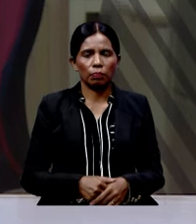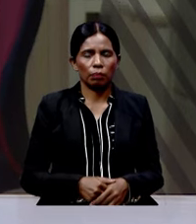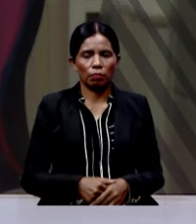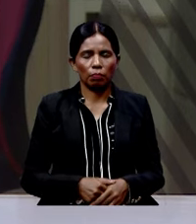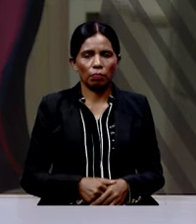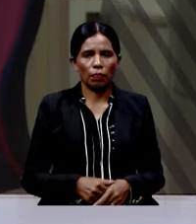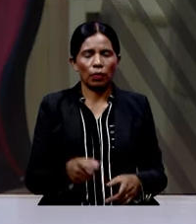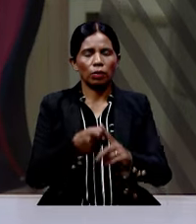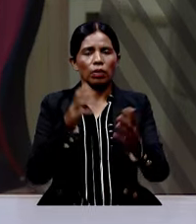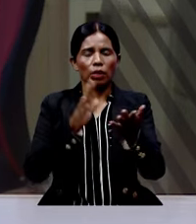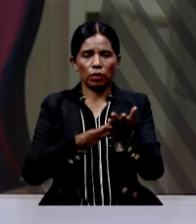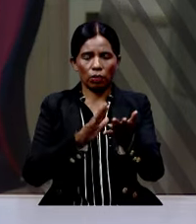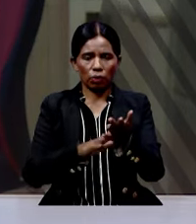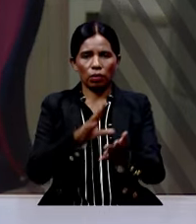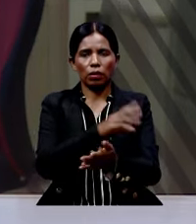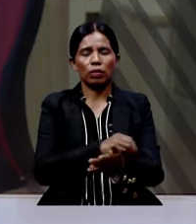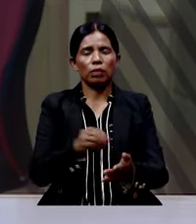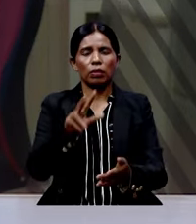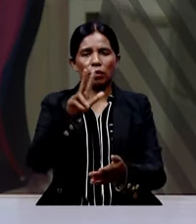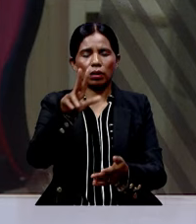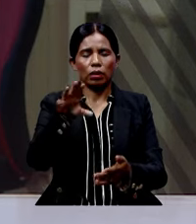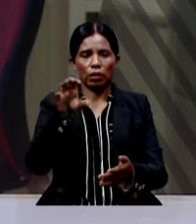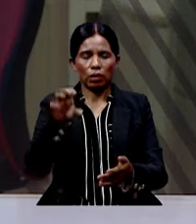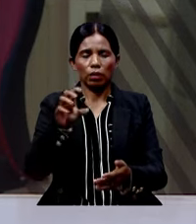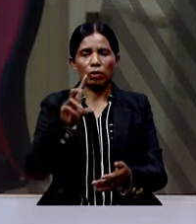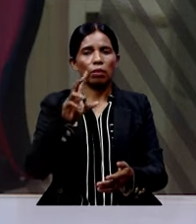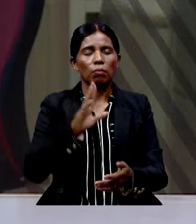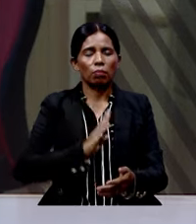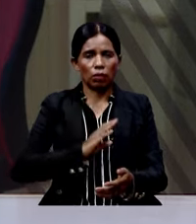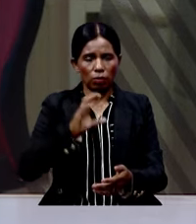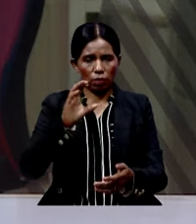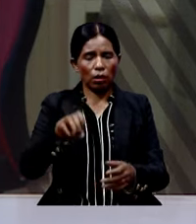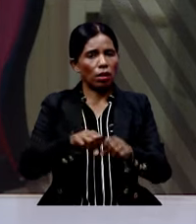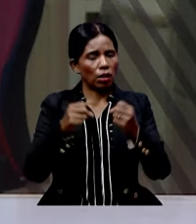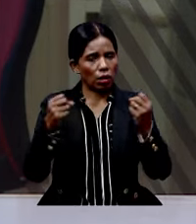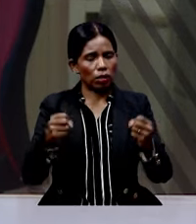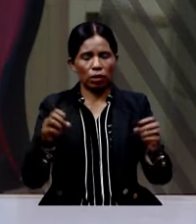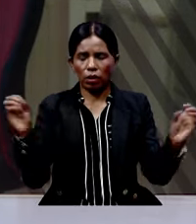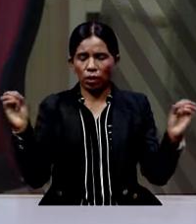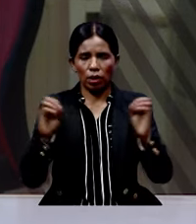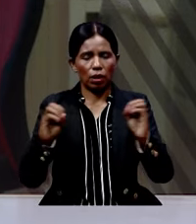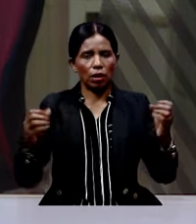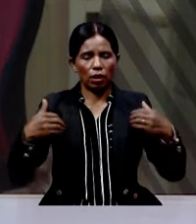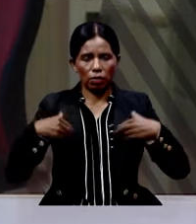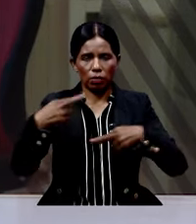Condição Rus Escola Básica Filial 300 Vila Nova Balcão, há no menos sala de aula.